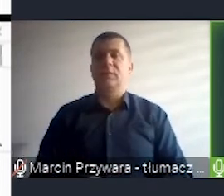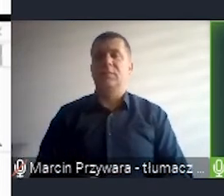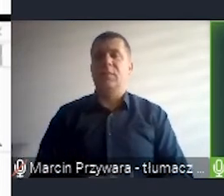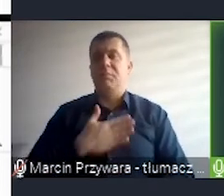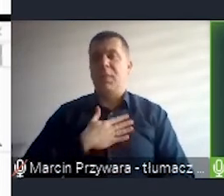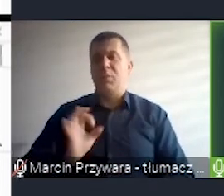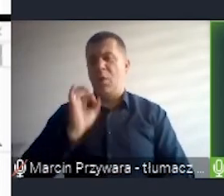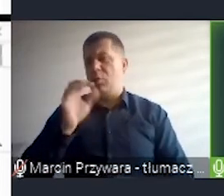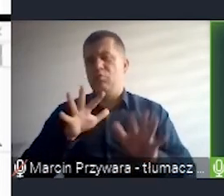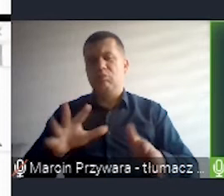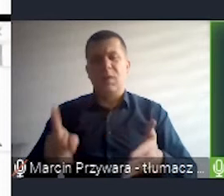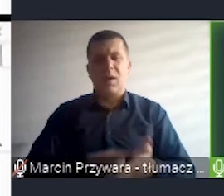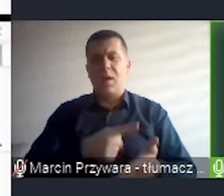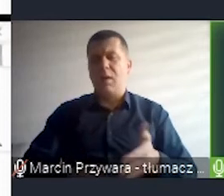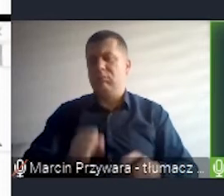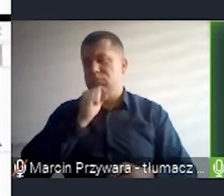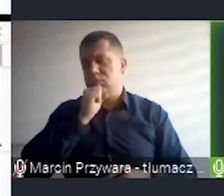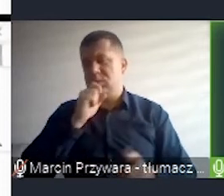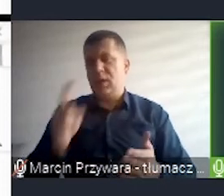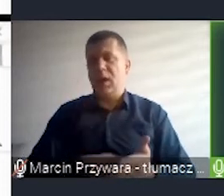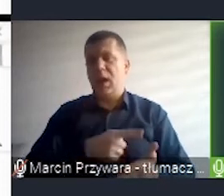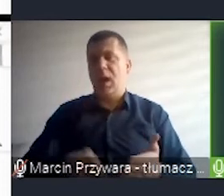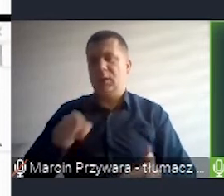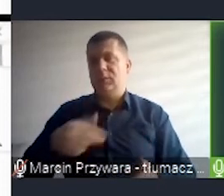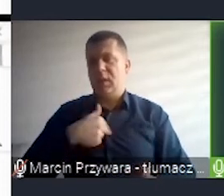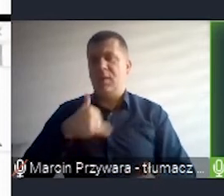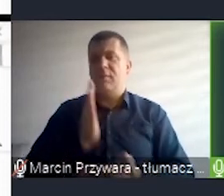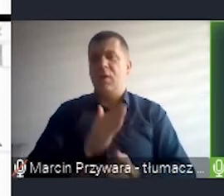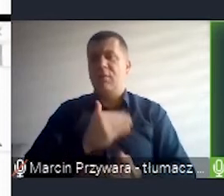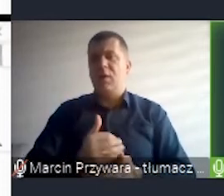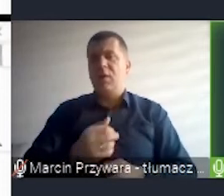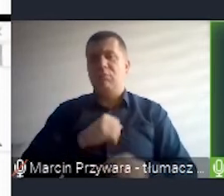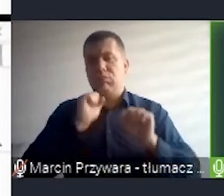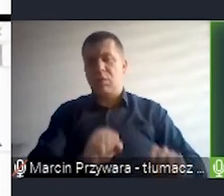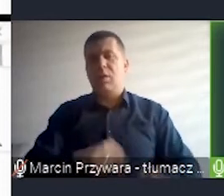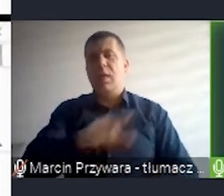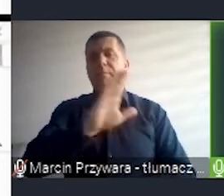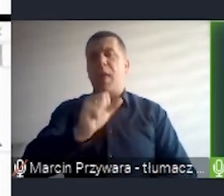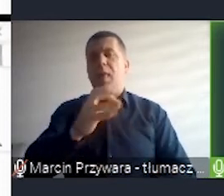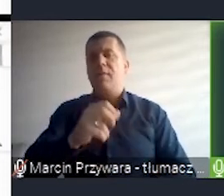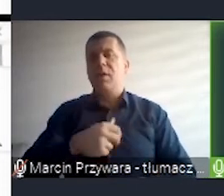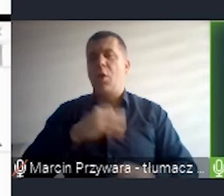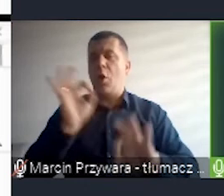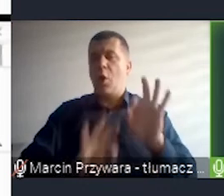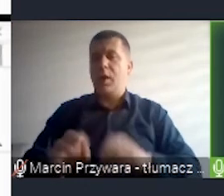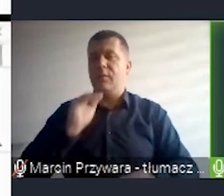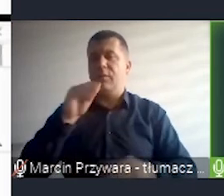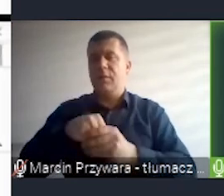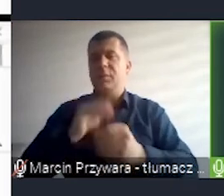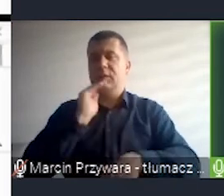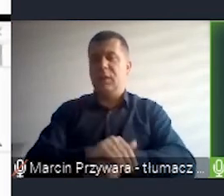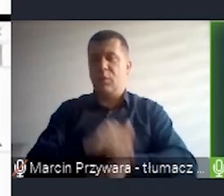miałem okazję dosłownie dziesiątki razy w tym województwie bronić beneficjentów przed korektami w zamówieniach.